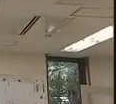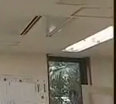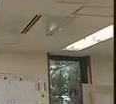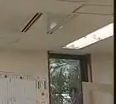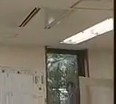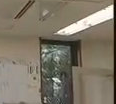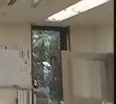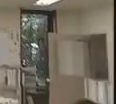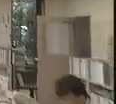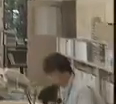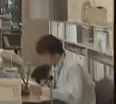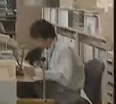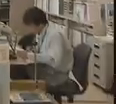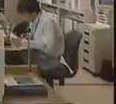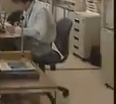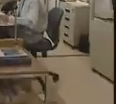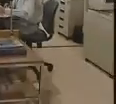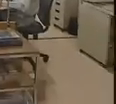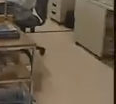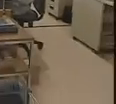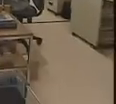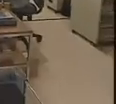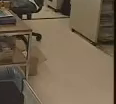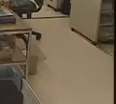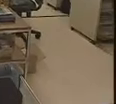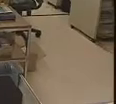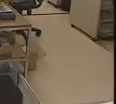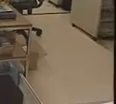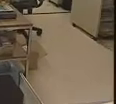こんにちは、お邪魔します。